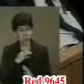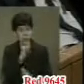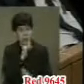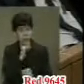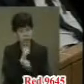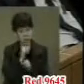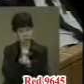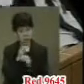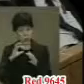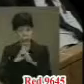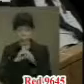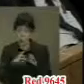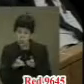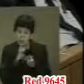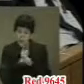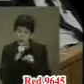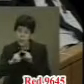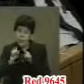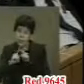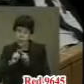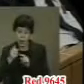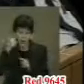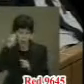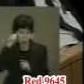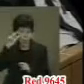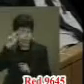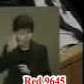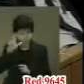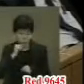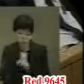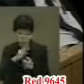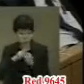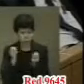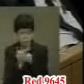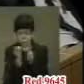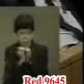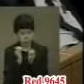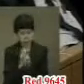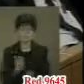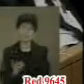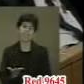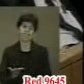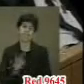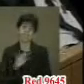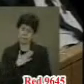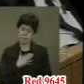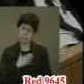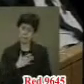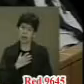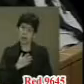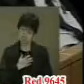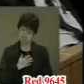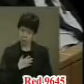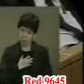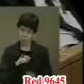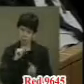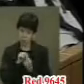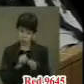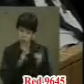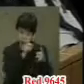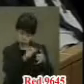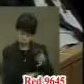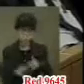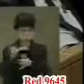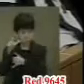เราไม่ทำให้สถานการณ์อย่าง3วันที่ผ่านมานี้สิ้นสุดไปได้ฉะนั้นขอให้โดยเฉพาะ2ท่